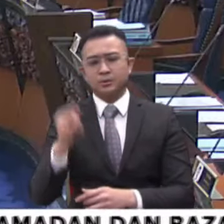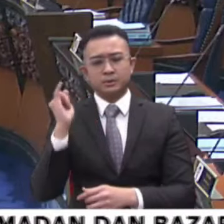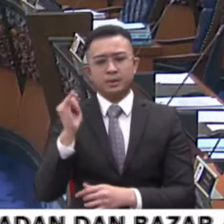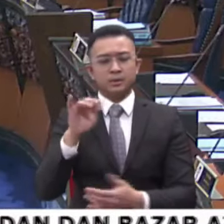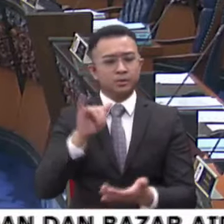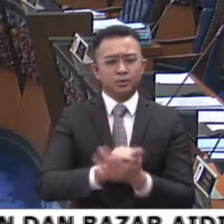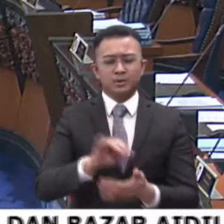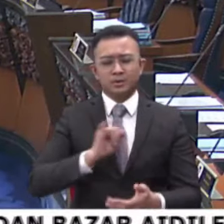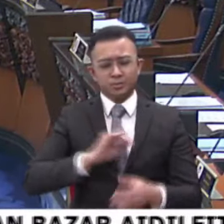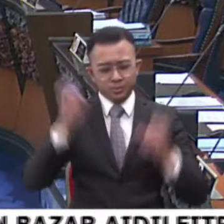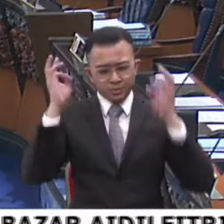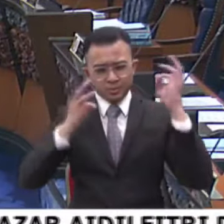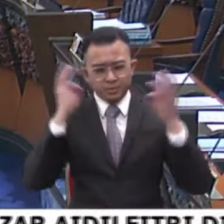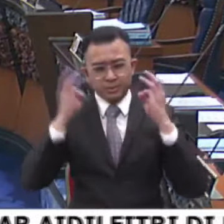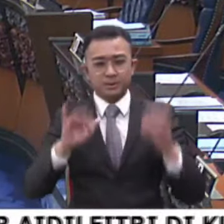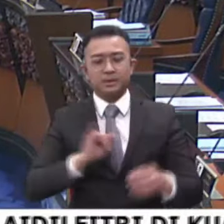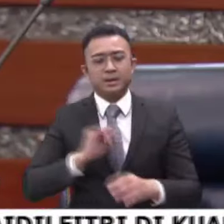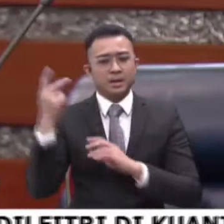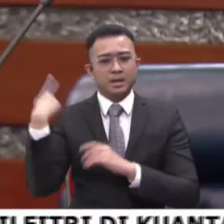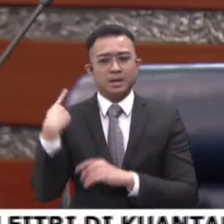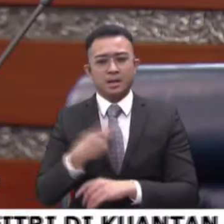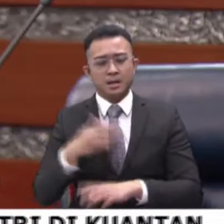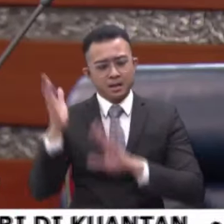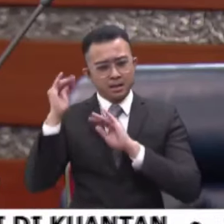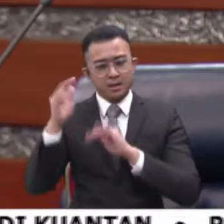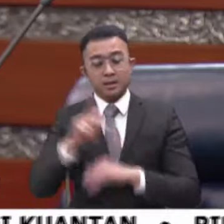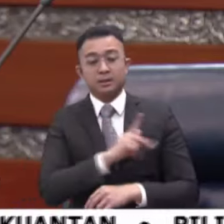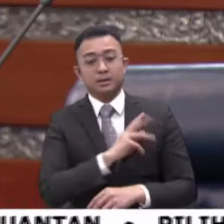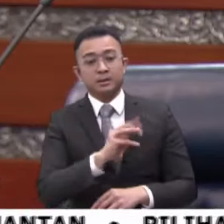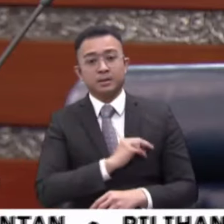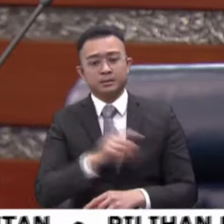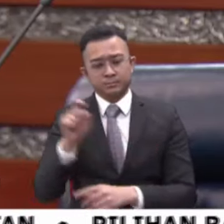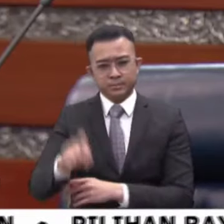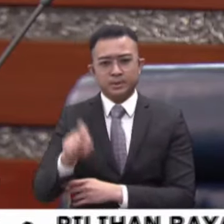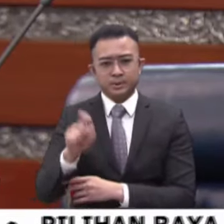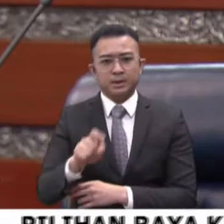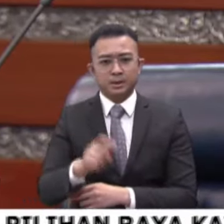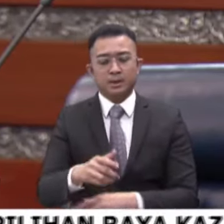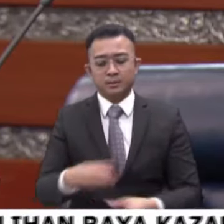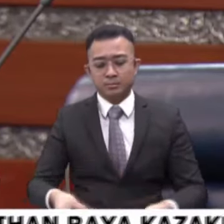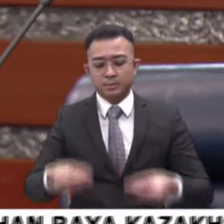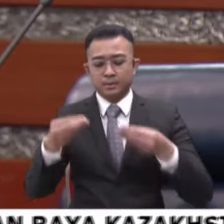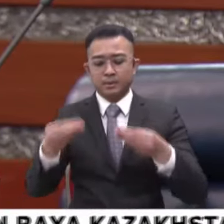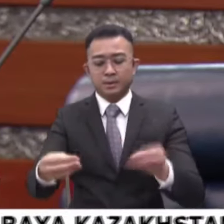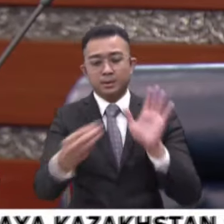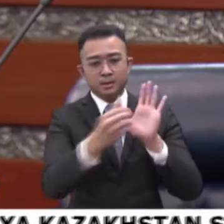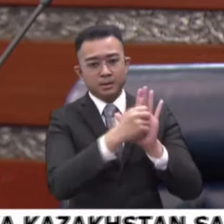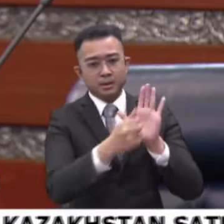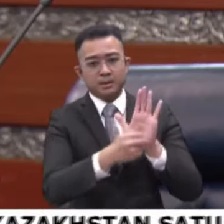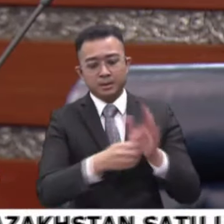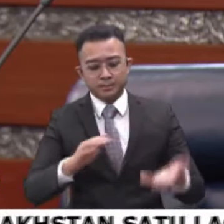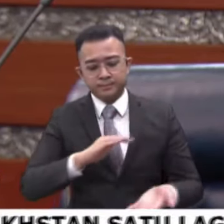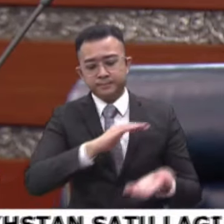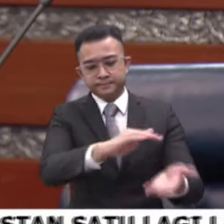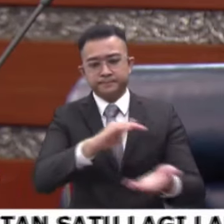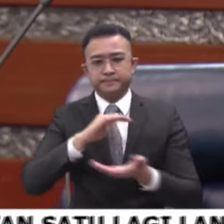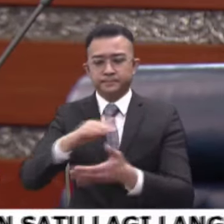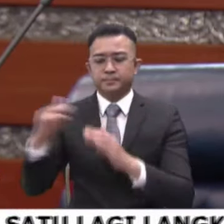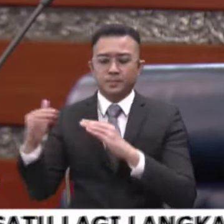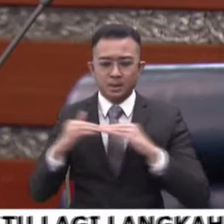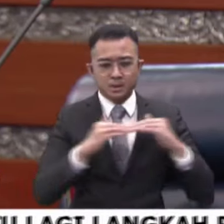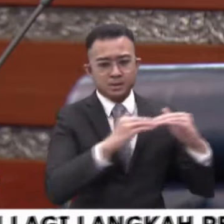khuatir ya. Sebab itu kita harap supaya kementerian dapat memastikan ya peruntukan tu dapat diagihkan dengan